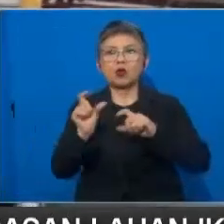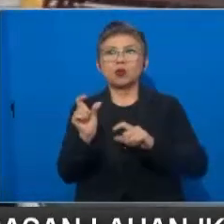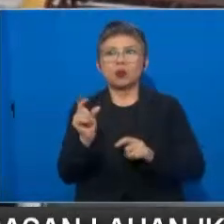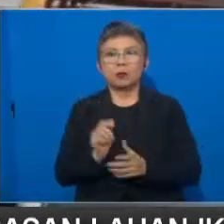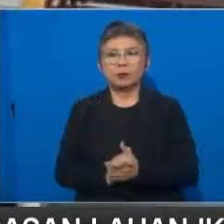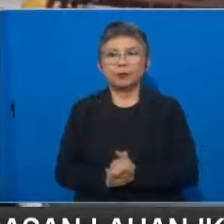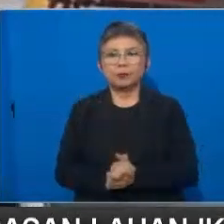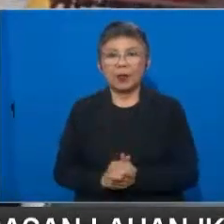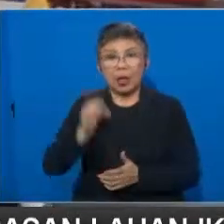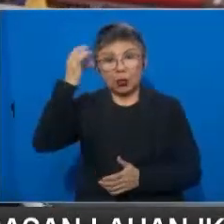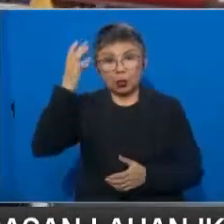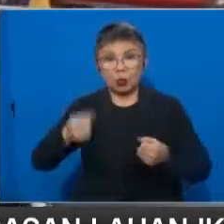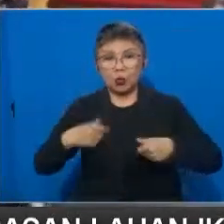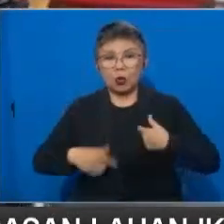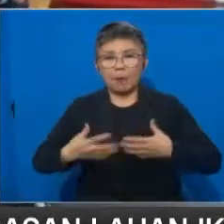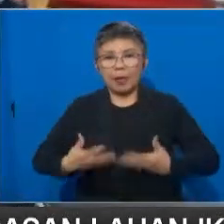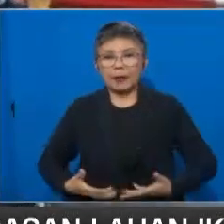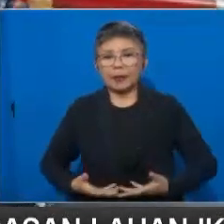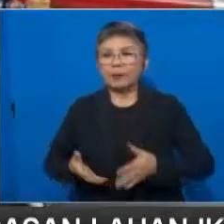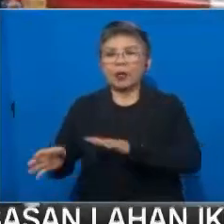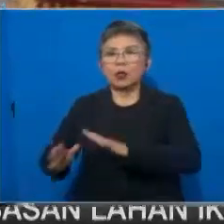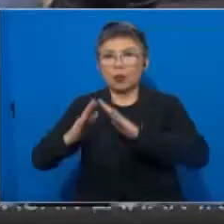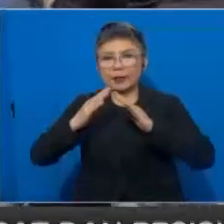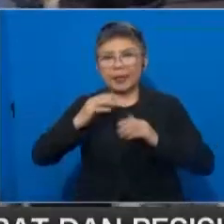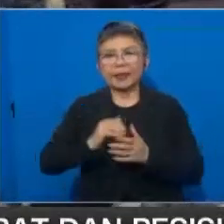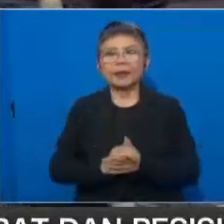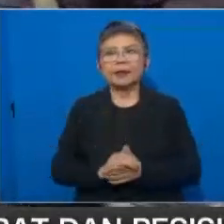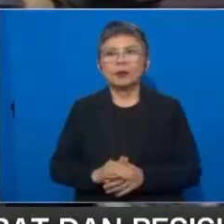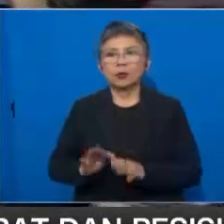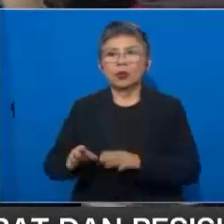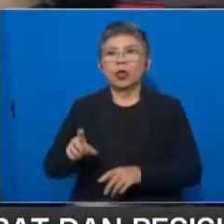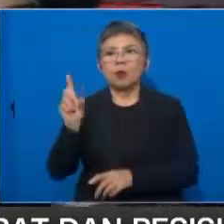dua pasien yang menderita luka berat terpaksa dirujuk ke Rumah Sakit Hermina Bogor